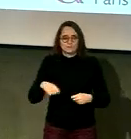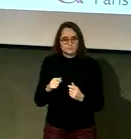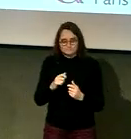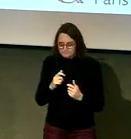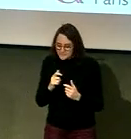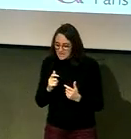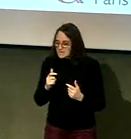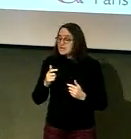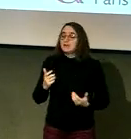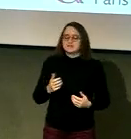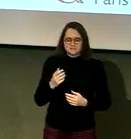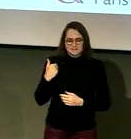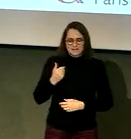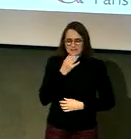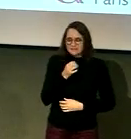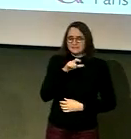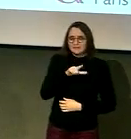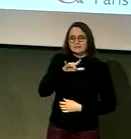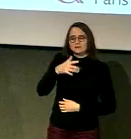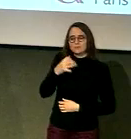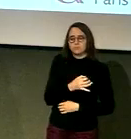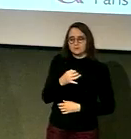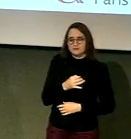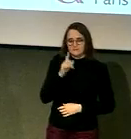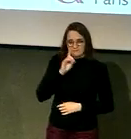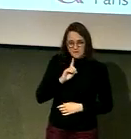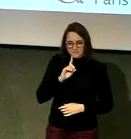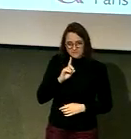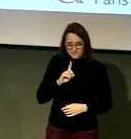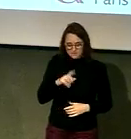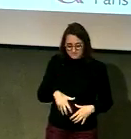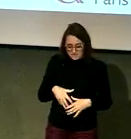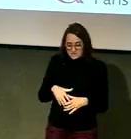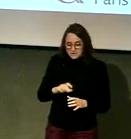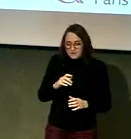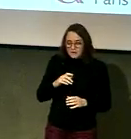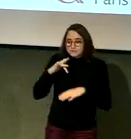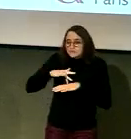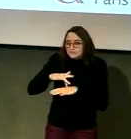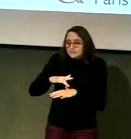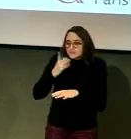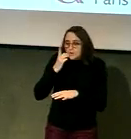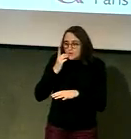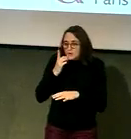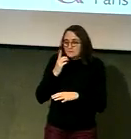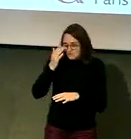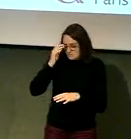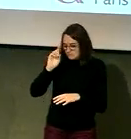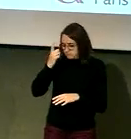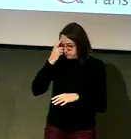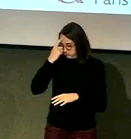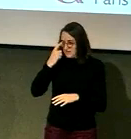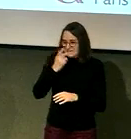dit que 25% des femmes consomment en connaissant les risques, elles consomment au premier trimestre, d'où